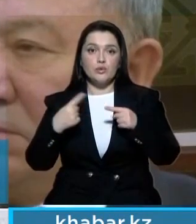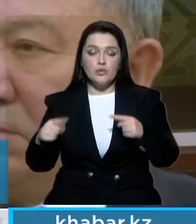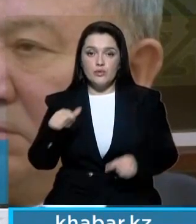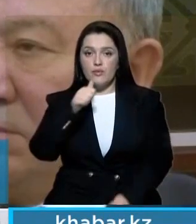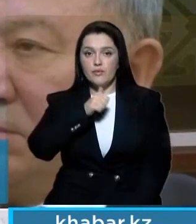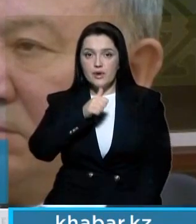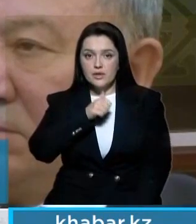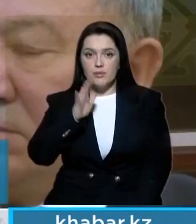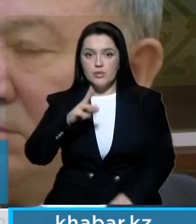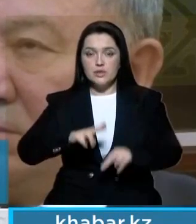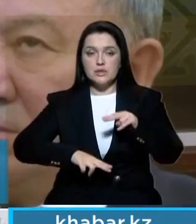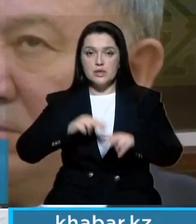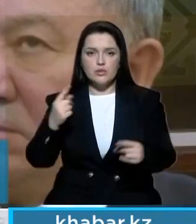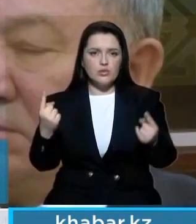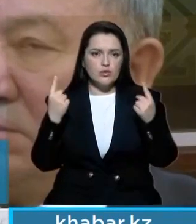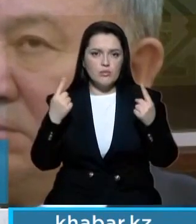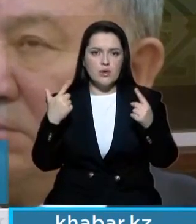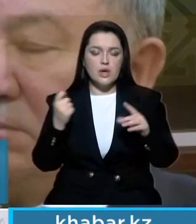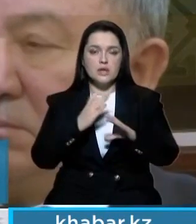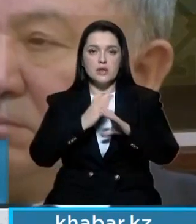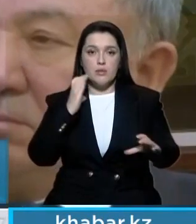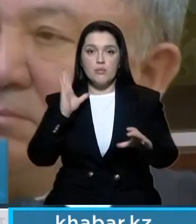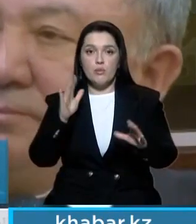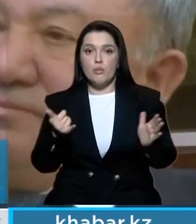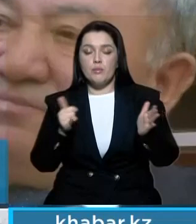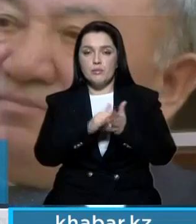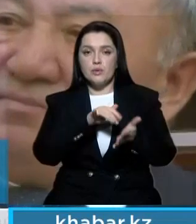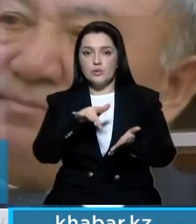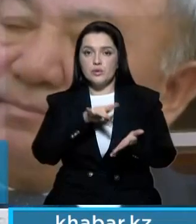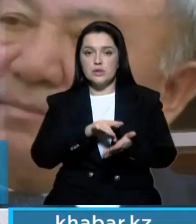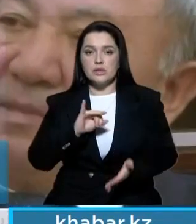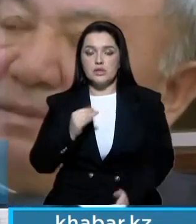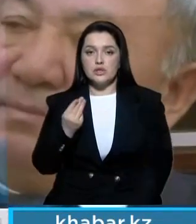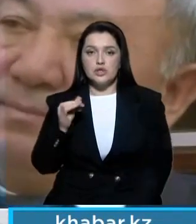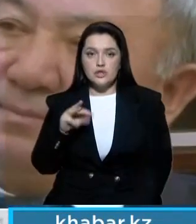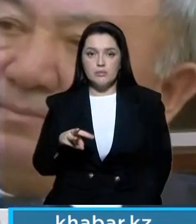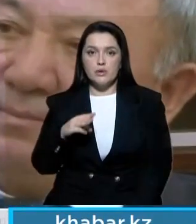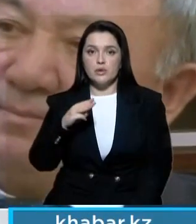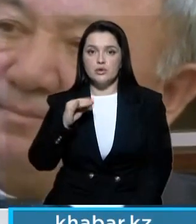из которых – строительство магистрального газопровода с точкой подключения в районе города Ишим Тюменской области.